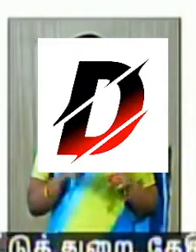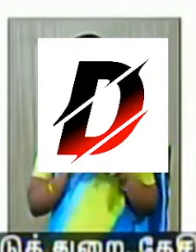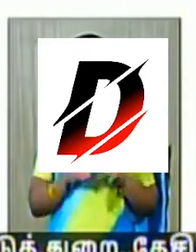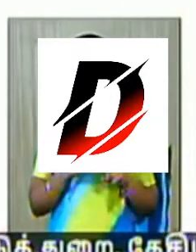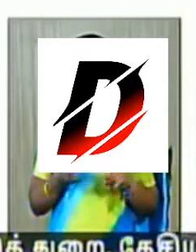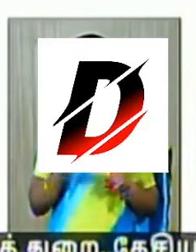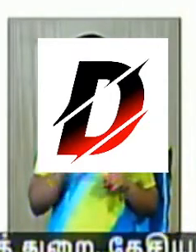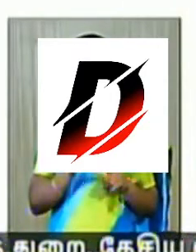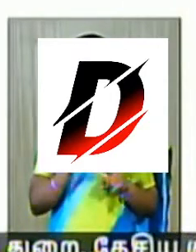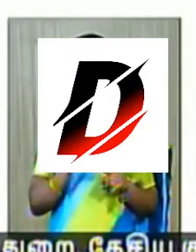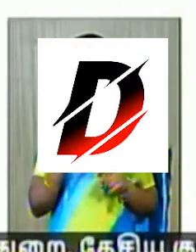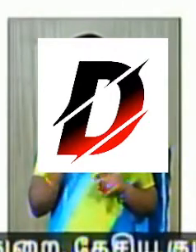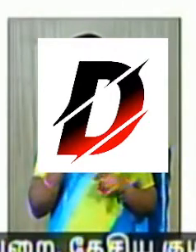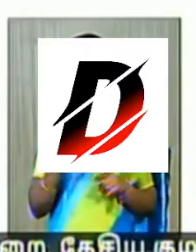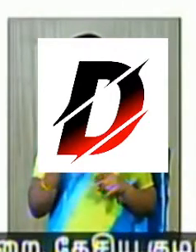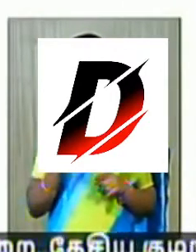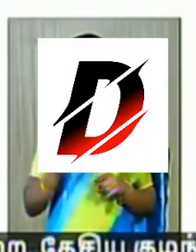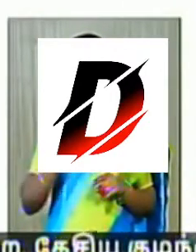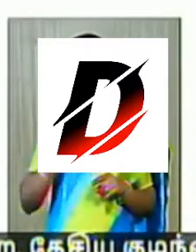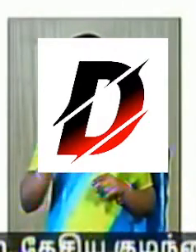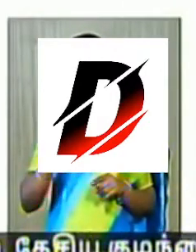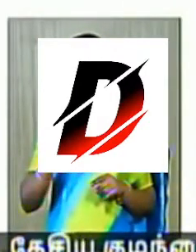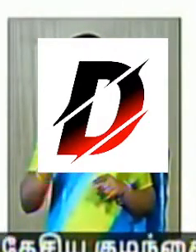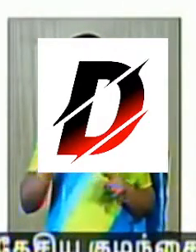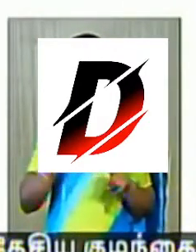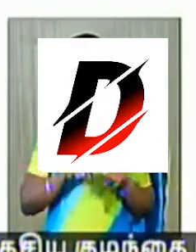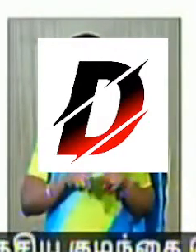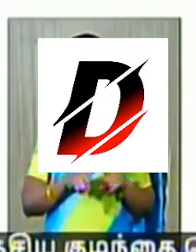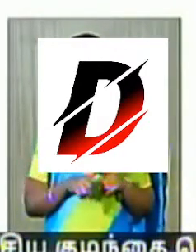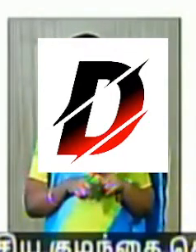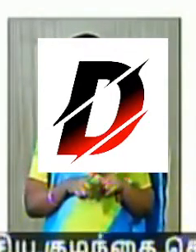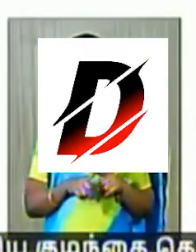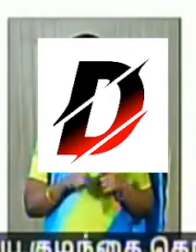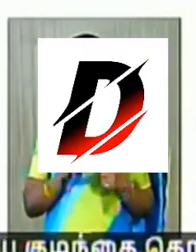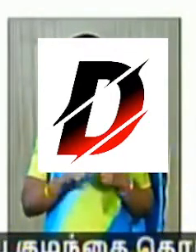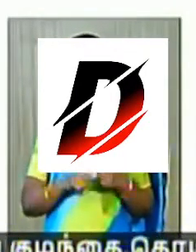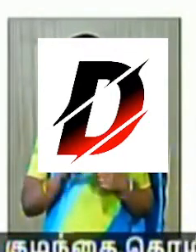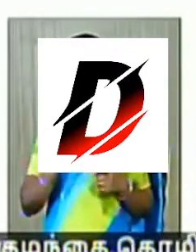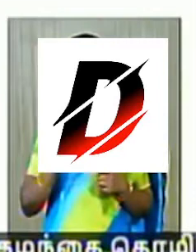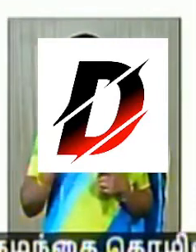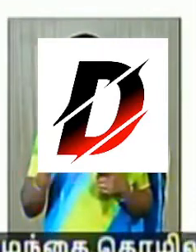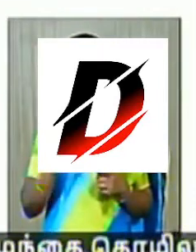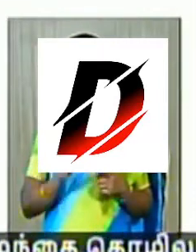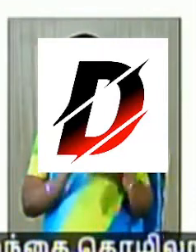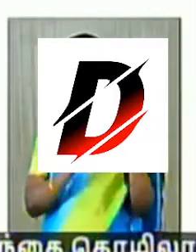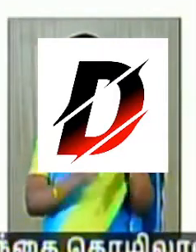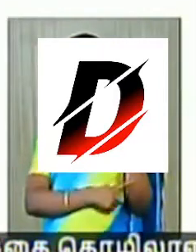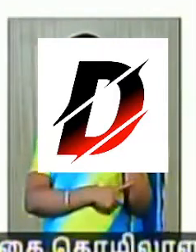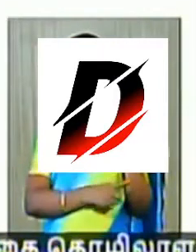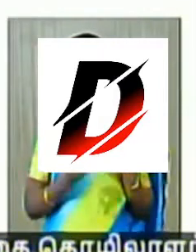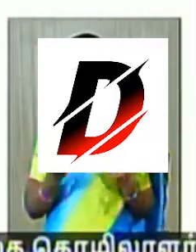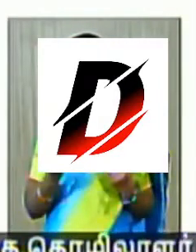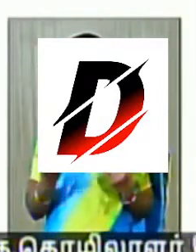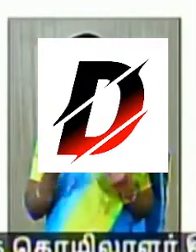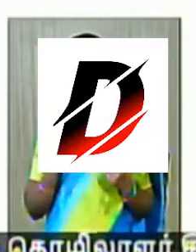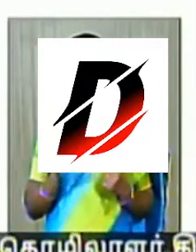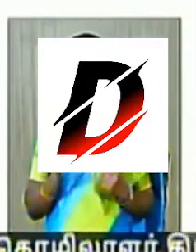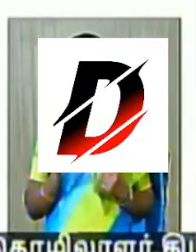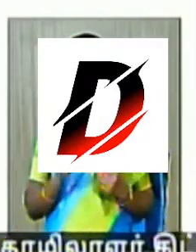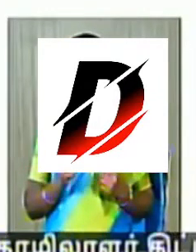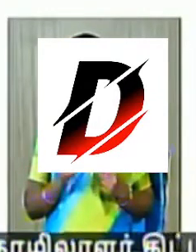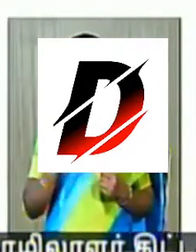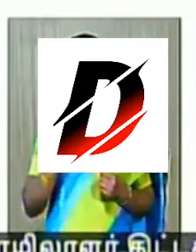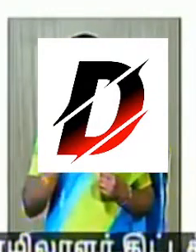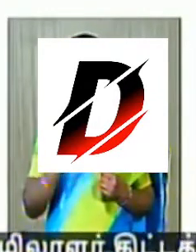x²-9x+20 நாம முதல்ல காரணிப்படுத்தணும். கடைசி நம்பர் என்ன? 20. உங்களுக்கு தான் காரணிப்படுத்த நல்லா